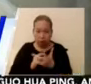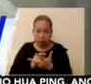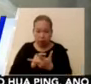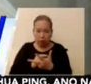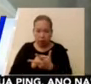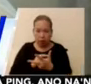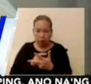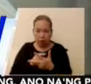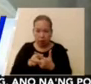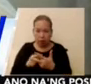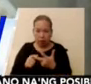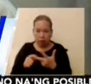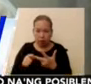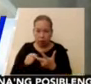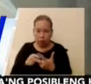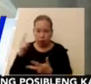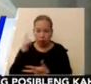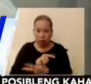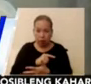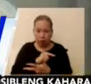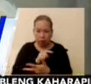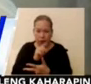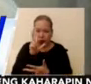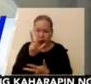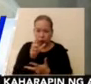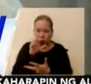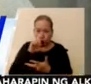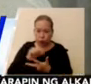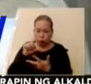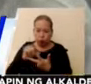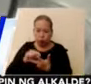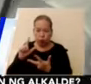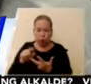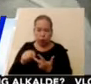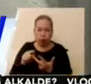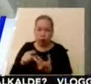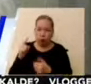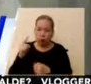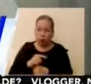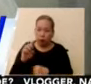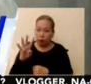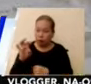ko, 480. Isang araw, halos ang sweldo ko, nakapunta na lang si Carlio.